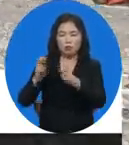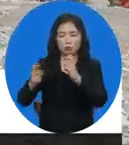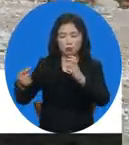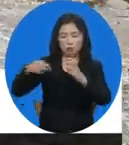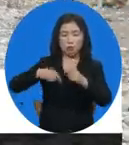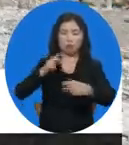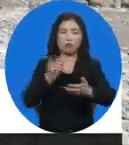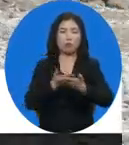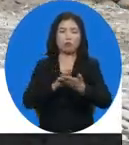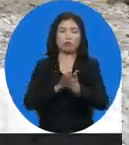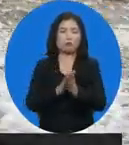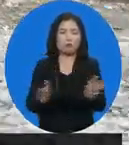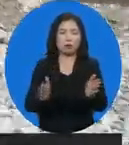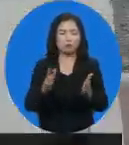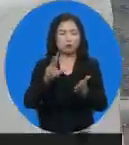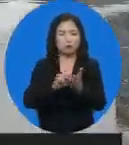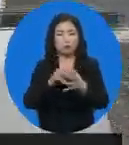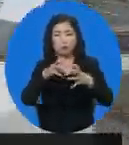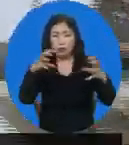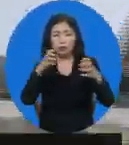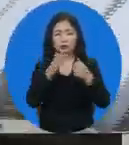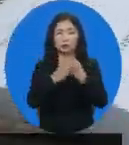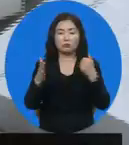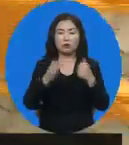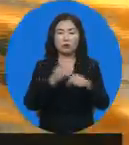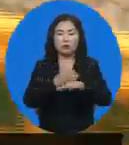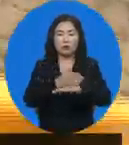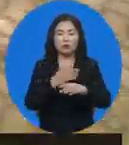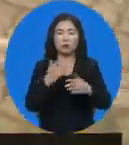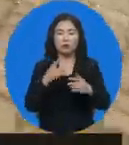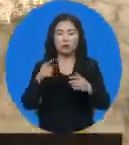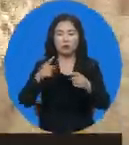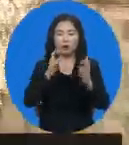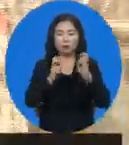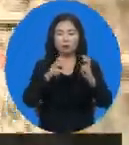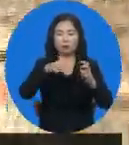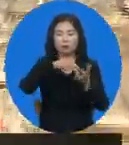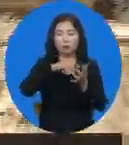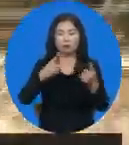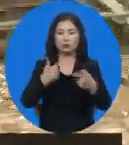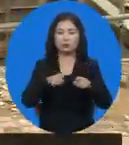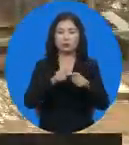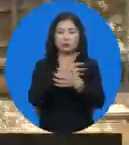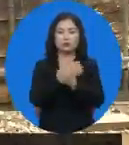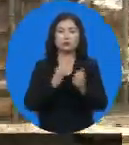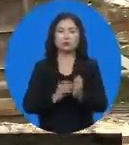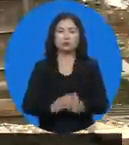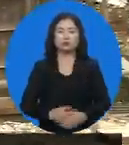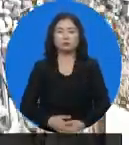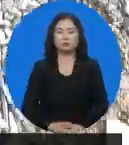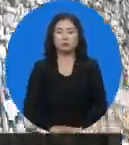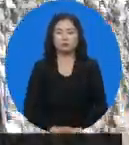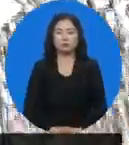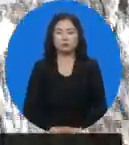공사를 시작했고 문제가 불거지자 뒤늦게 이 업체들과 수익 예약을 했습니다